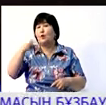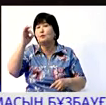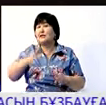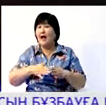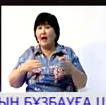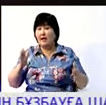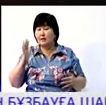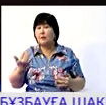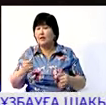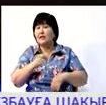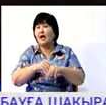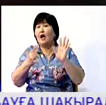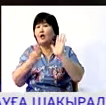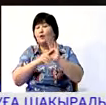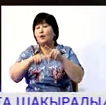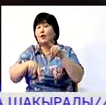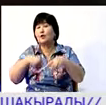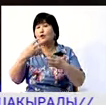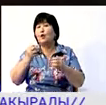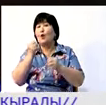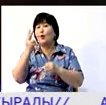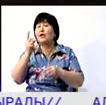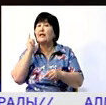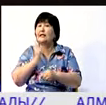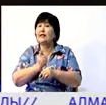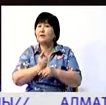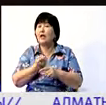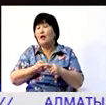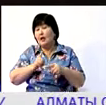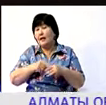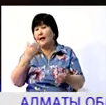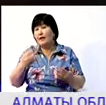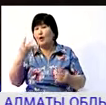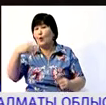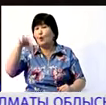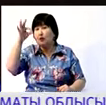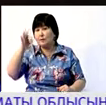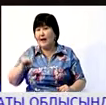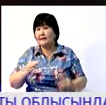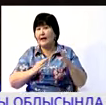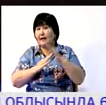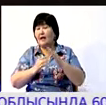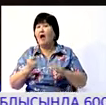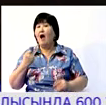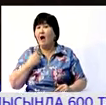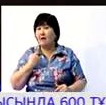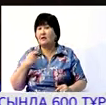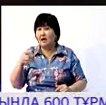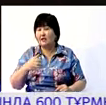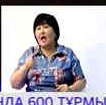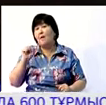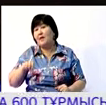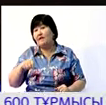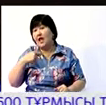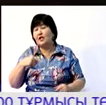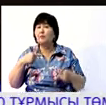болса, сағат 9-дан келесі күнгі 12-ден тыйым салынған. Сондай-ақ, егер де 30%-ға дейінгі алкоголь өнімдері, яғни пивоны айтатын